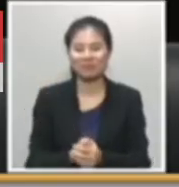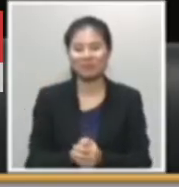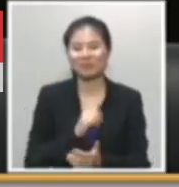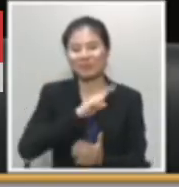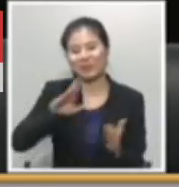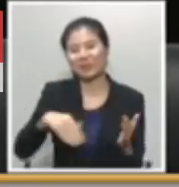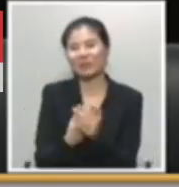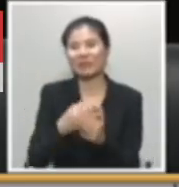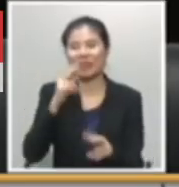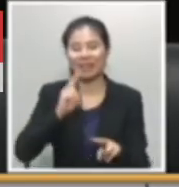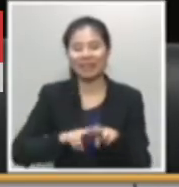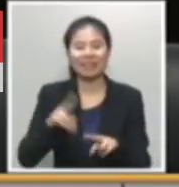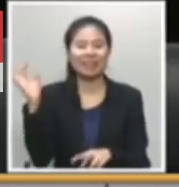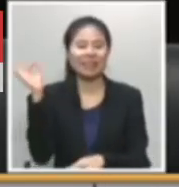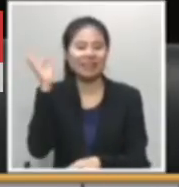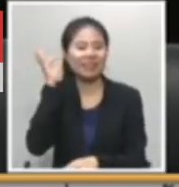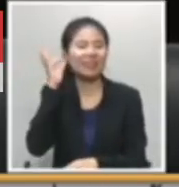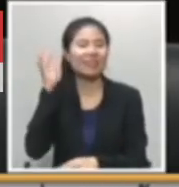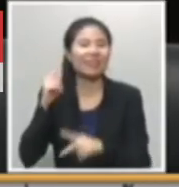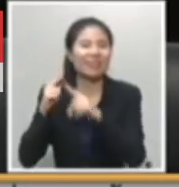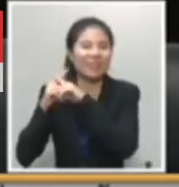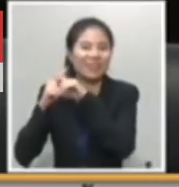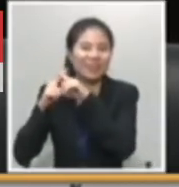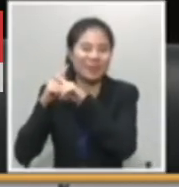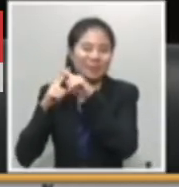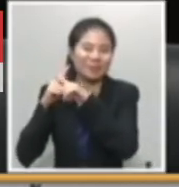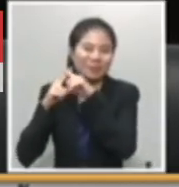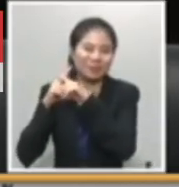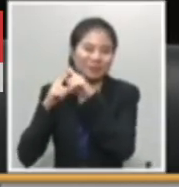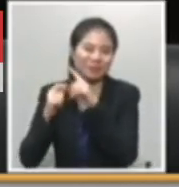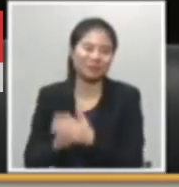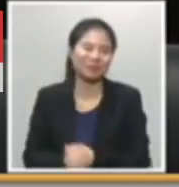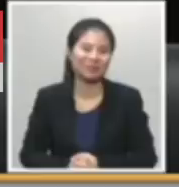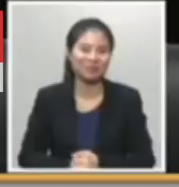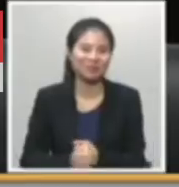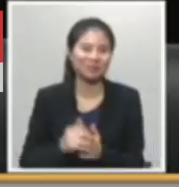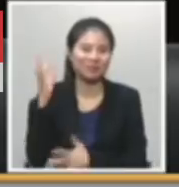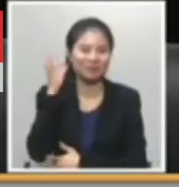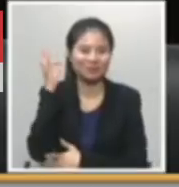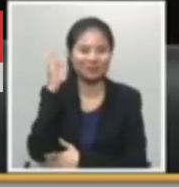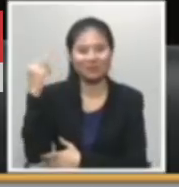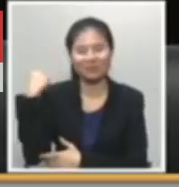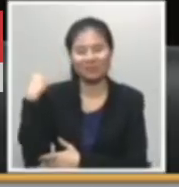ที่นั่งอยู่วันนี้แก้วหูบาดเจ็บเราฟังมาผมว่ามันมีปัญหานะครับ